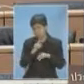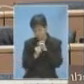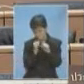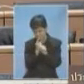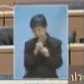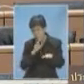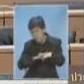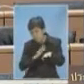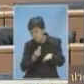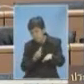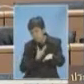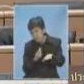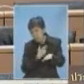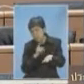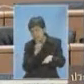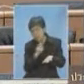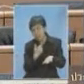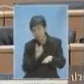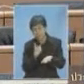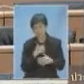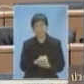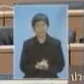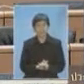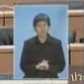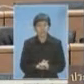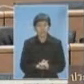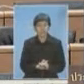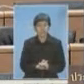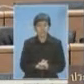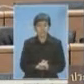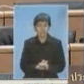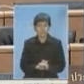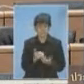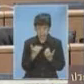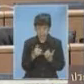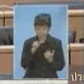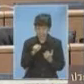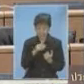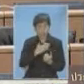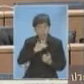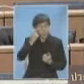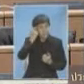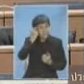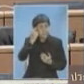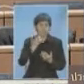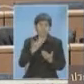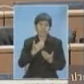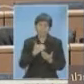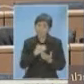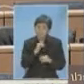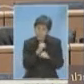ปีๆครับแอบไปทวงถามเองด้วยส่วนตัวก็มีแต่เรื่องนี้เป็นเรื่องที่นี่คือการ